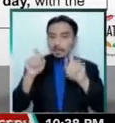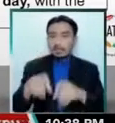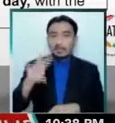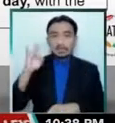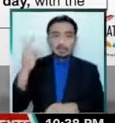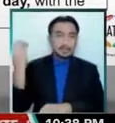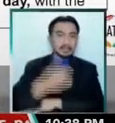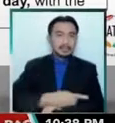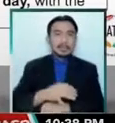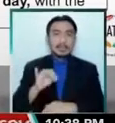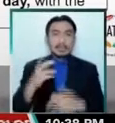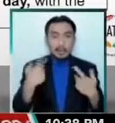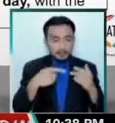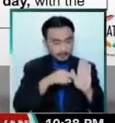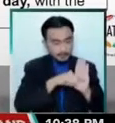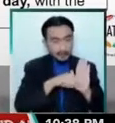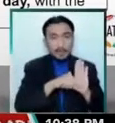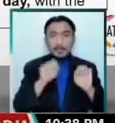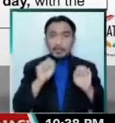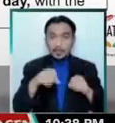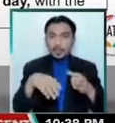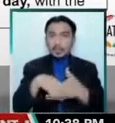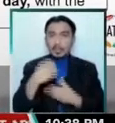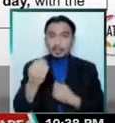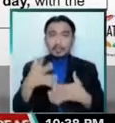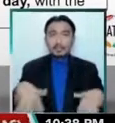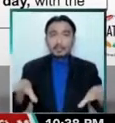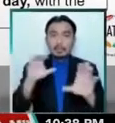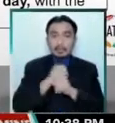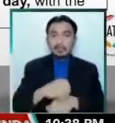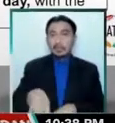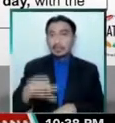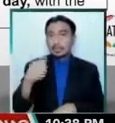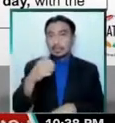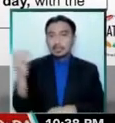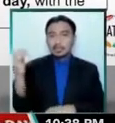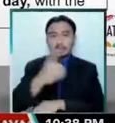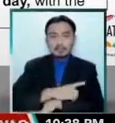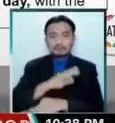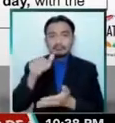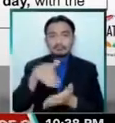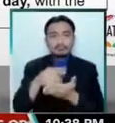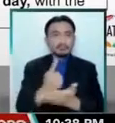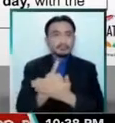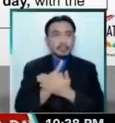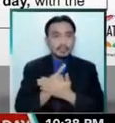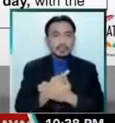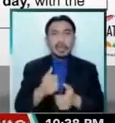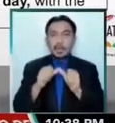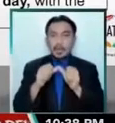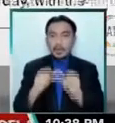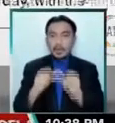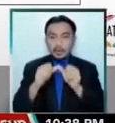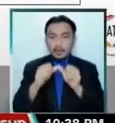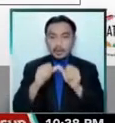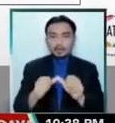nagbibigay pa rin siya ng tulong, di ba? Sa mga tao nang kailangan sa kanya. So walang nagbabago. Kaya huwag tayong makinig sa mga tao na puro lang